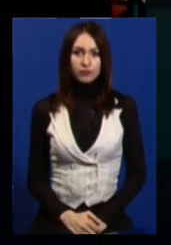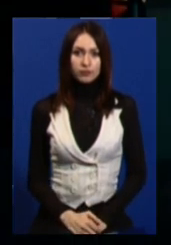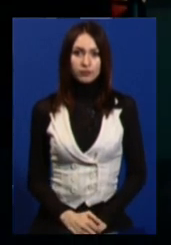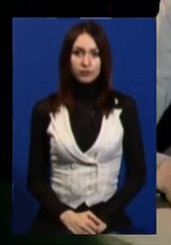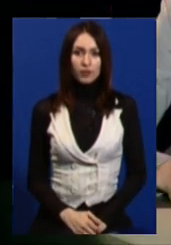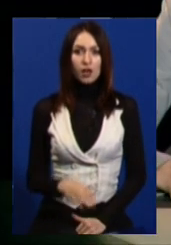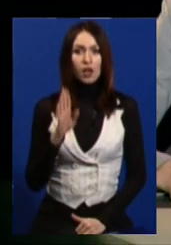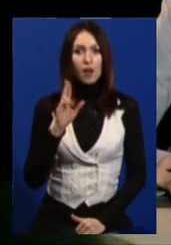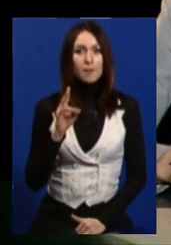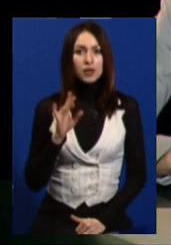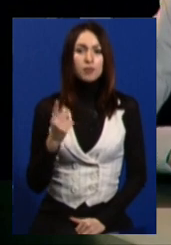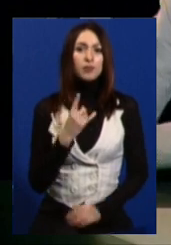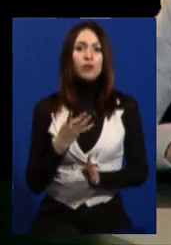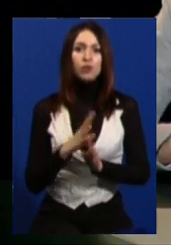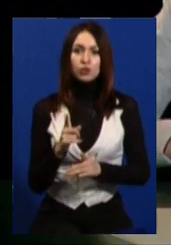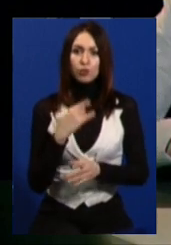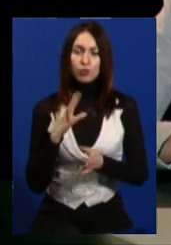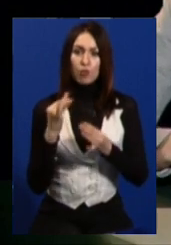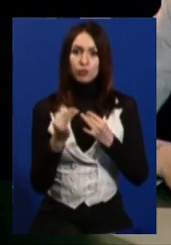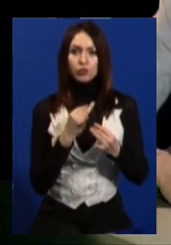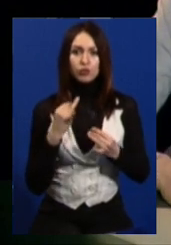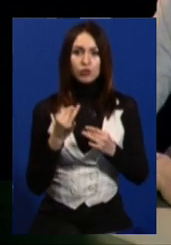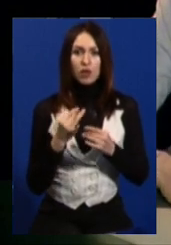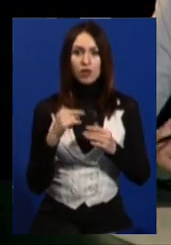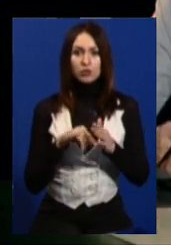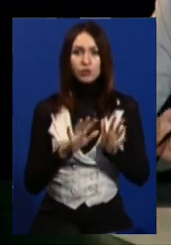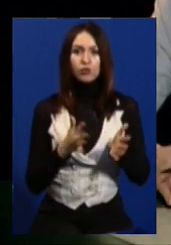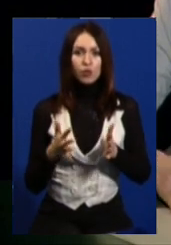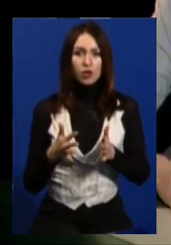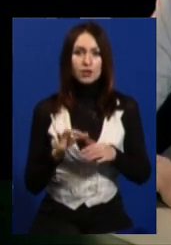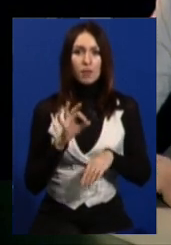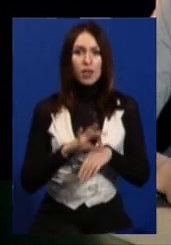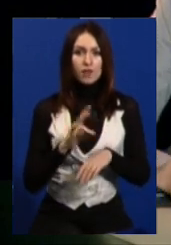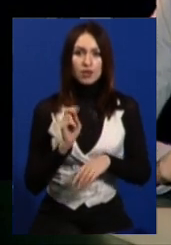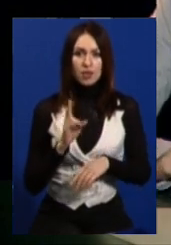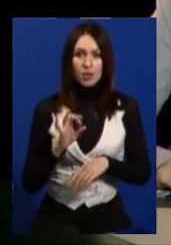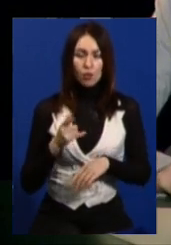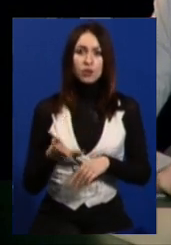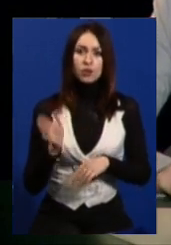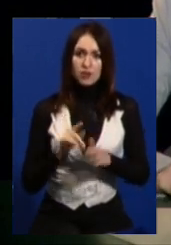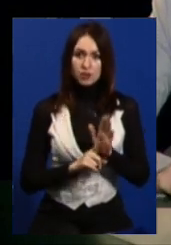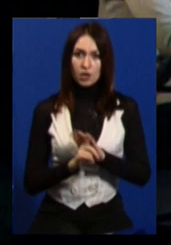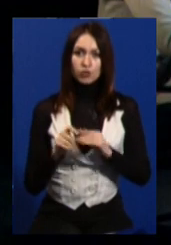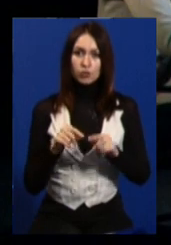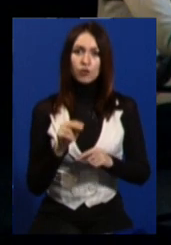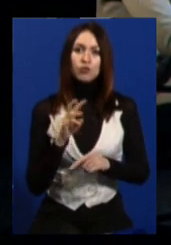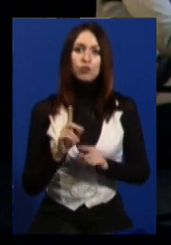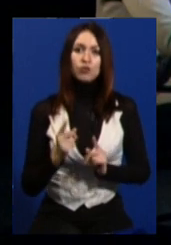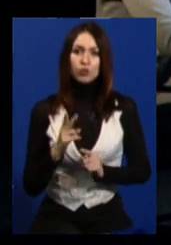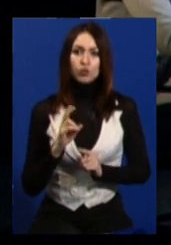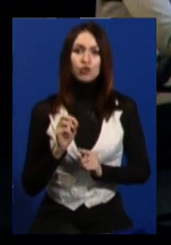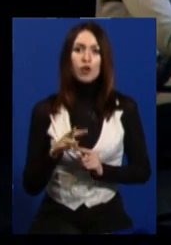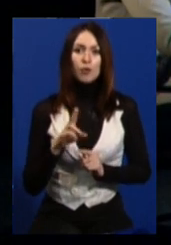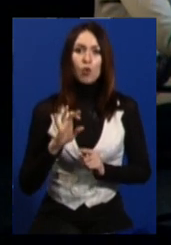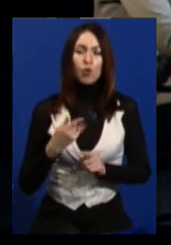Пане Максиме, перш ніж ми будемо обговорювати, власне, там, тонкощі ситуації захворюваності на кір, давайте почнемо з того, чим кір взагалі такий страшний,